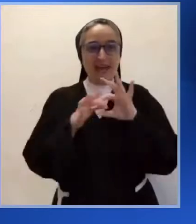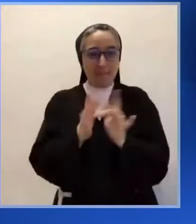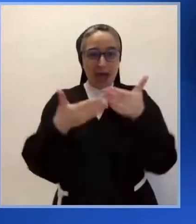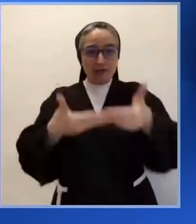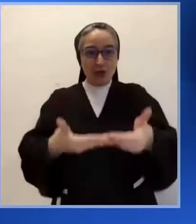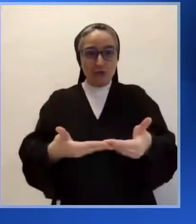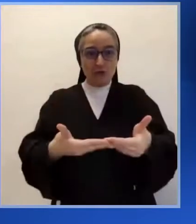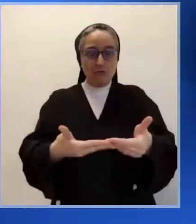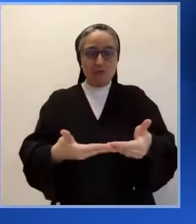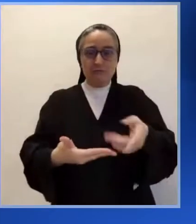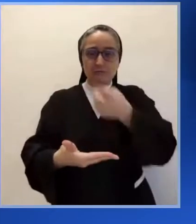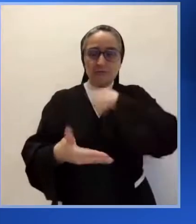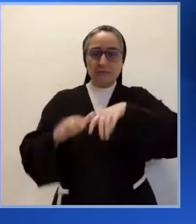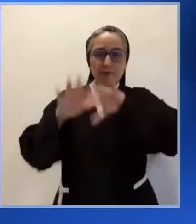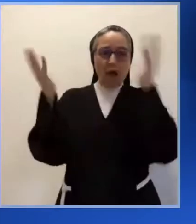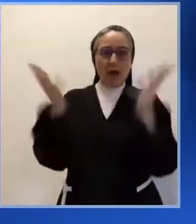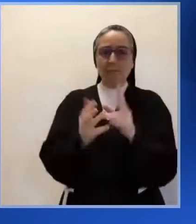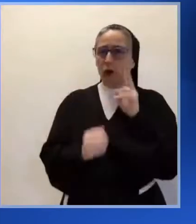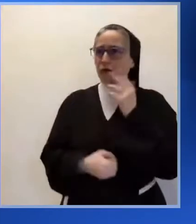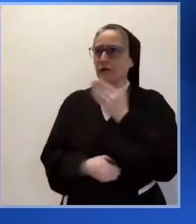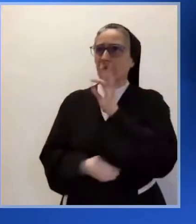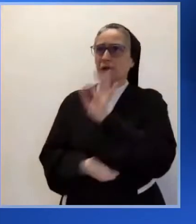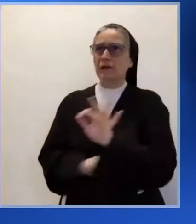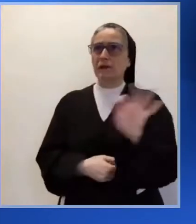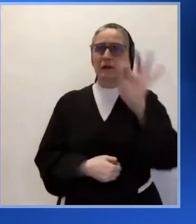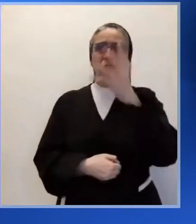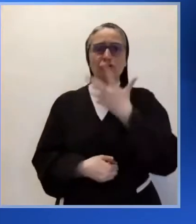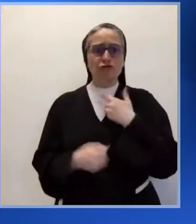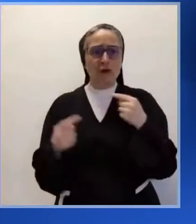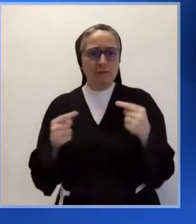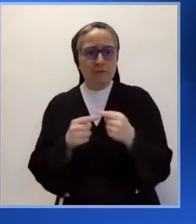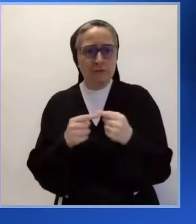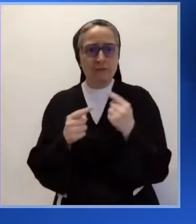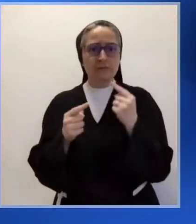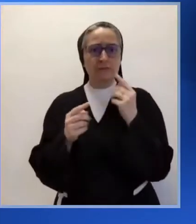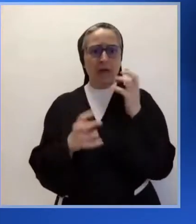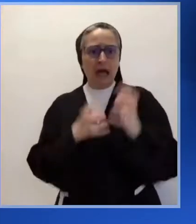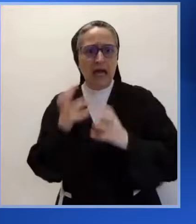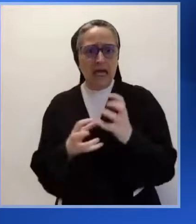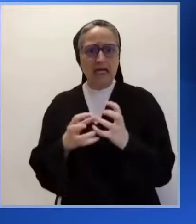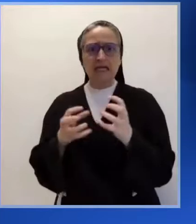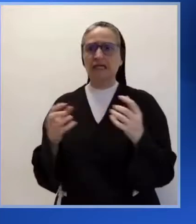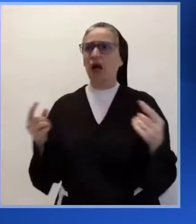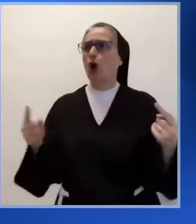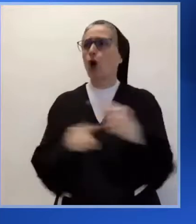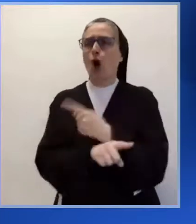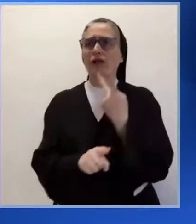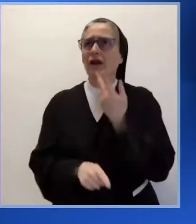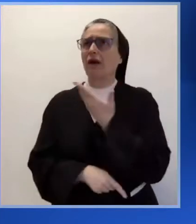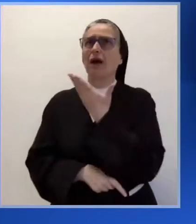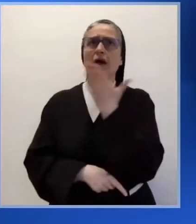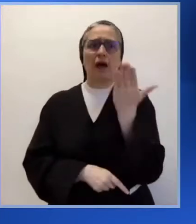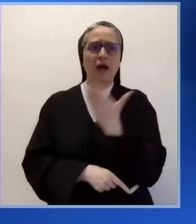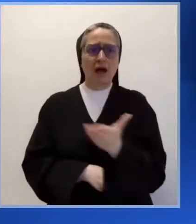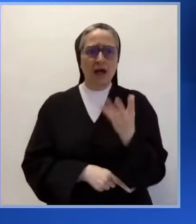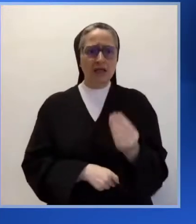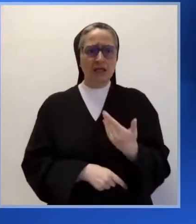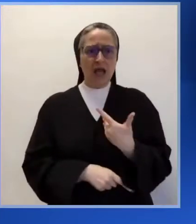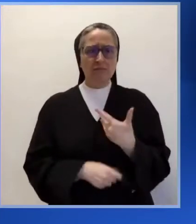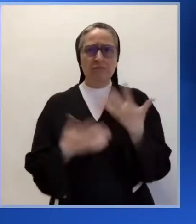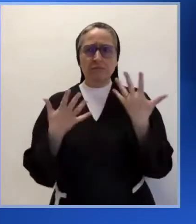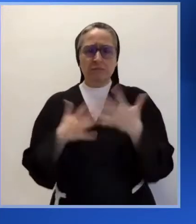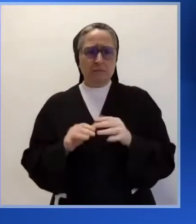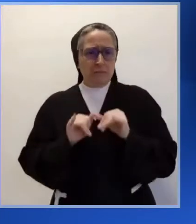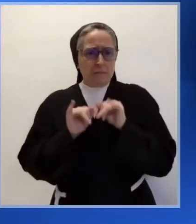vediamo ancora tanti conflitti, crisi e contraddizioni. Sembrano non finire